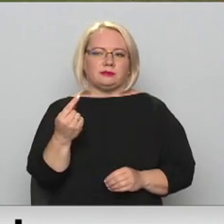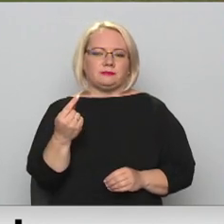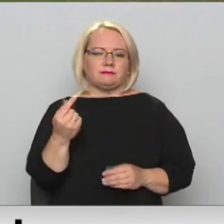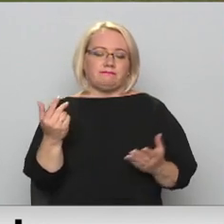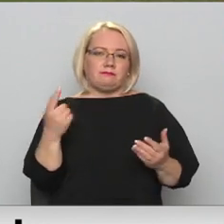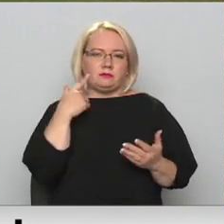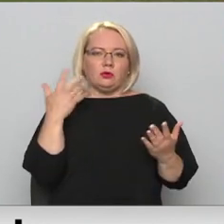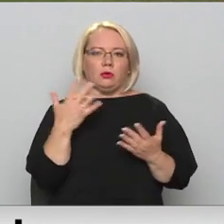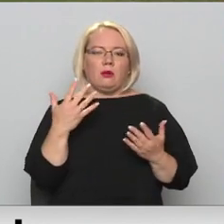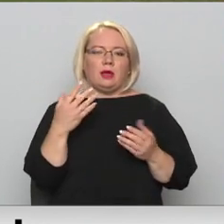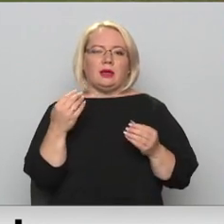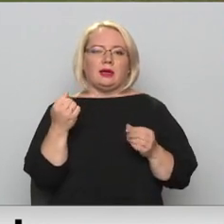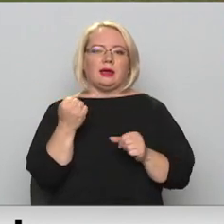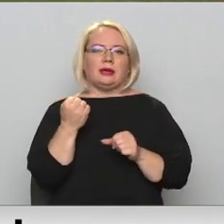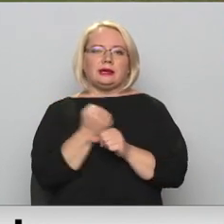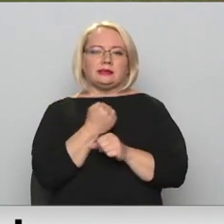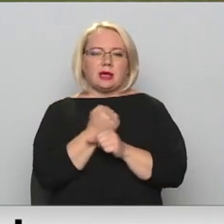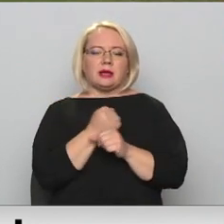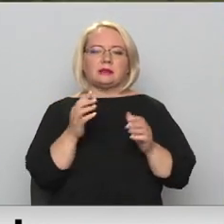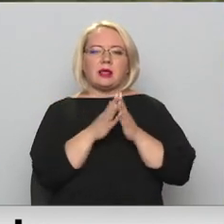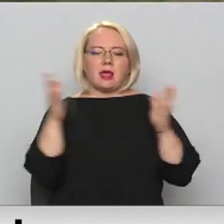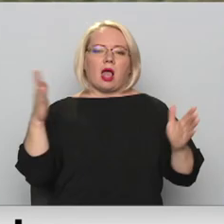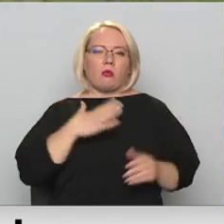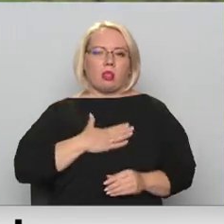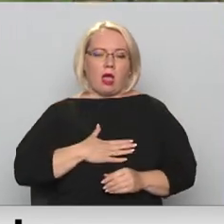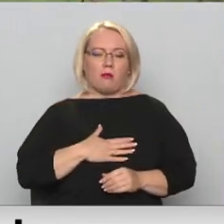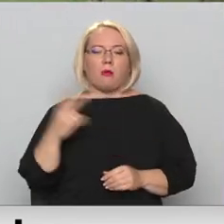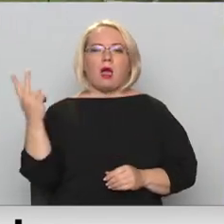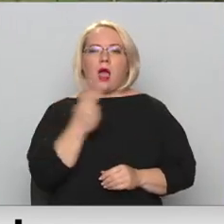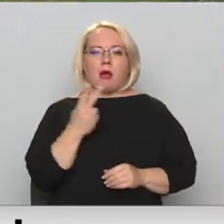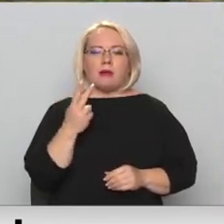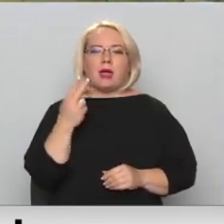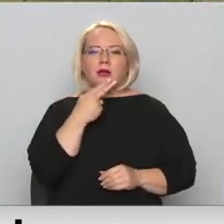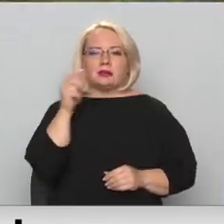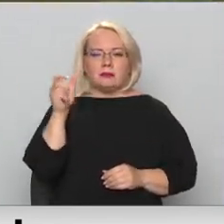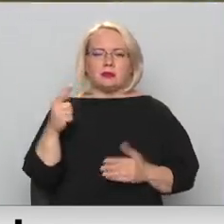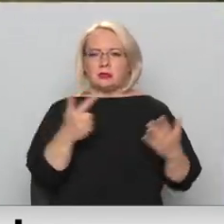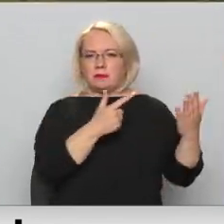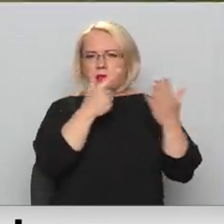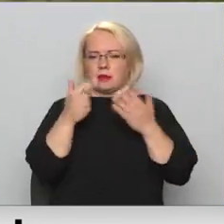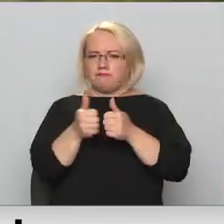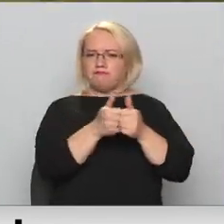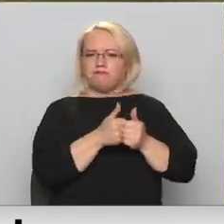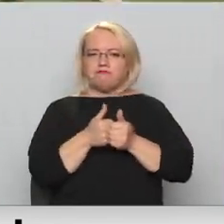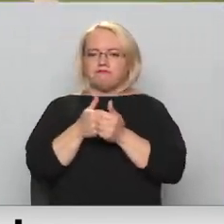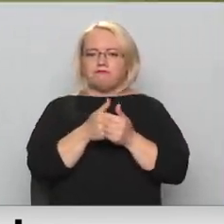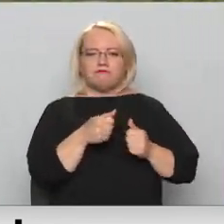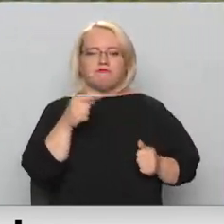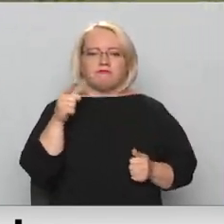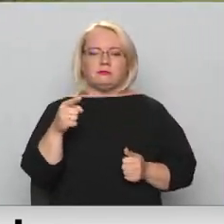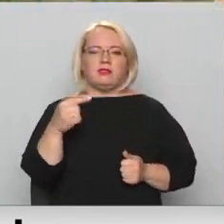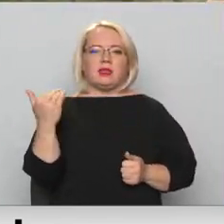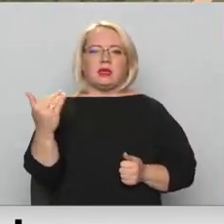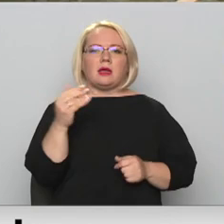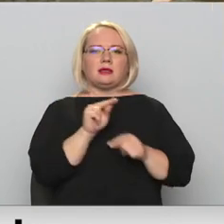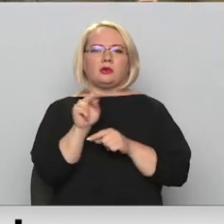nu, izdarīs viņš ir ļoti lielu labumu. Abi kopā jau ir 7 gadus. Darvins ir kinologa privātais